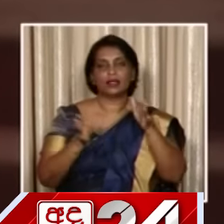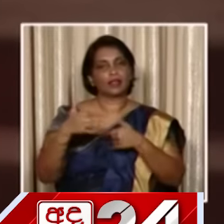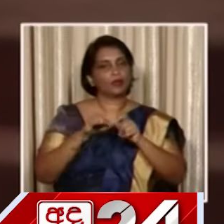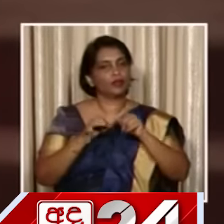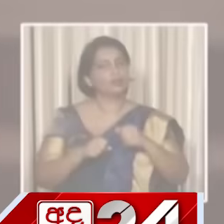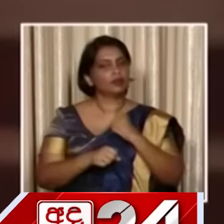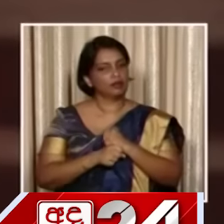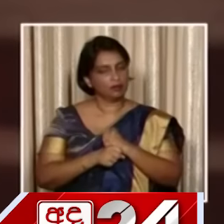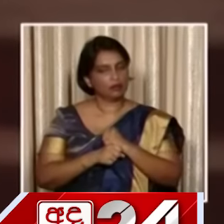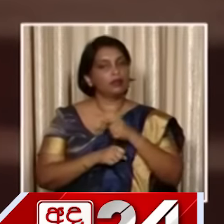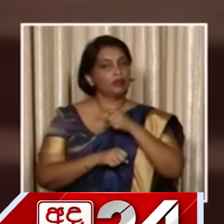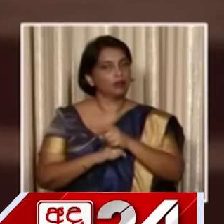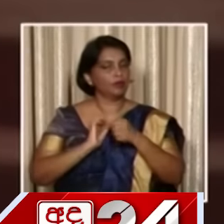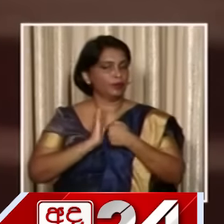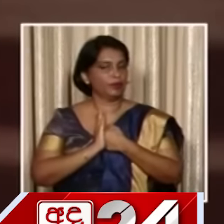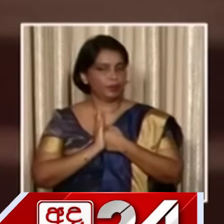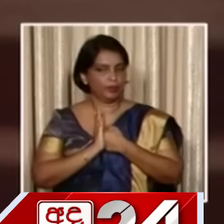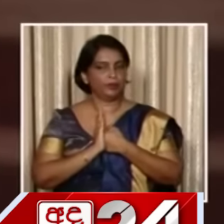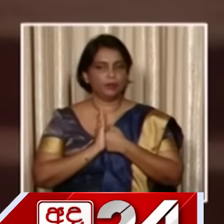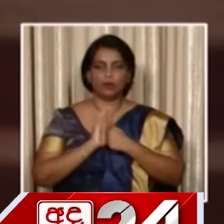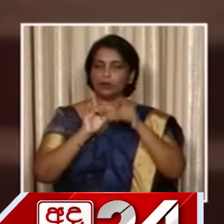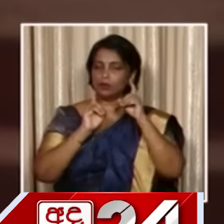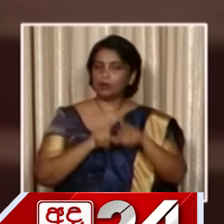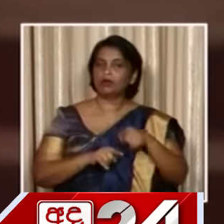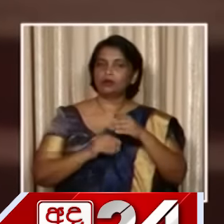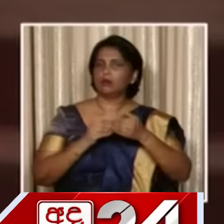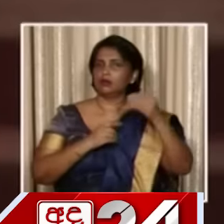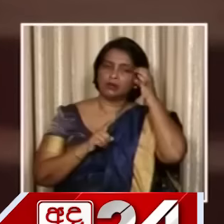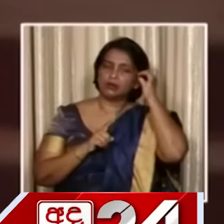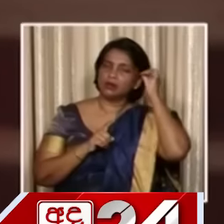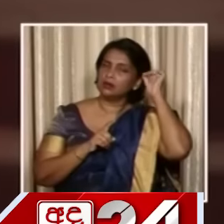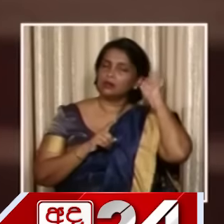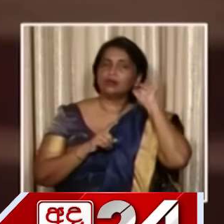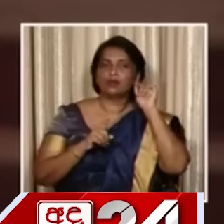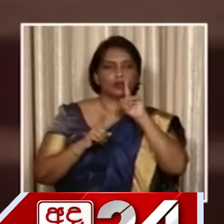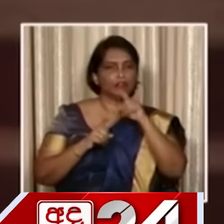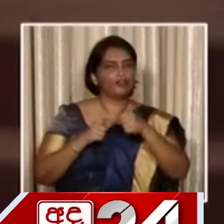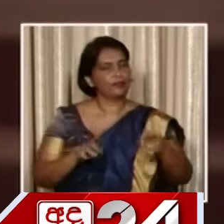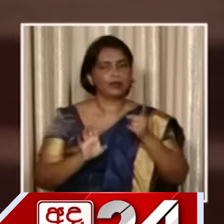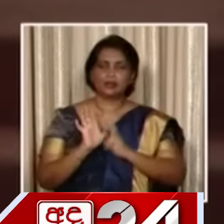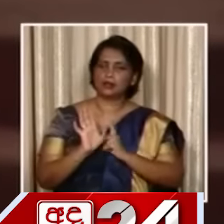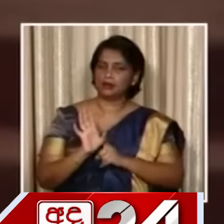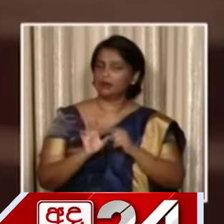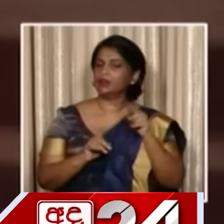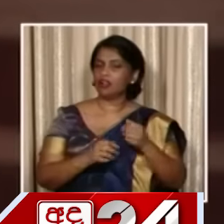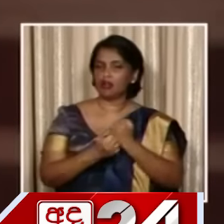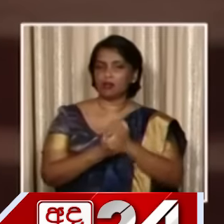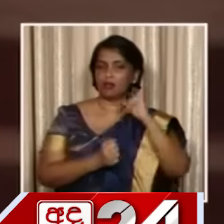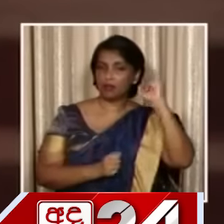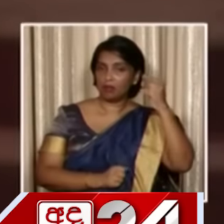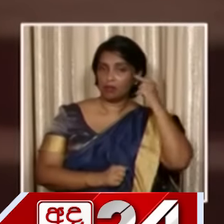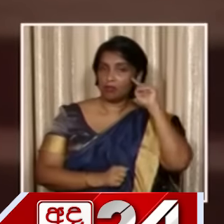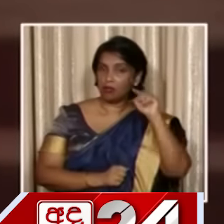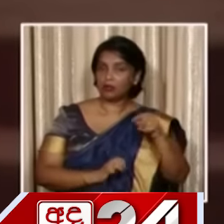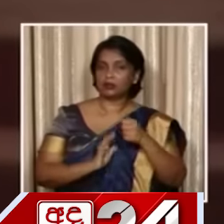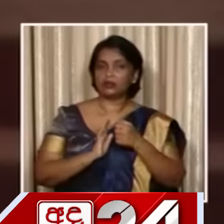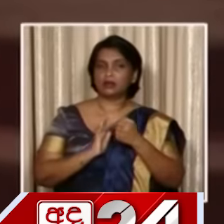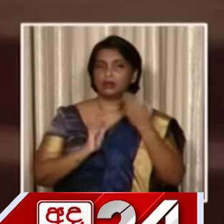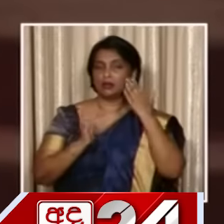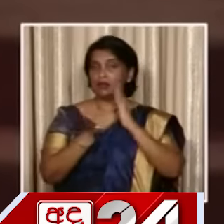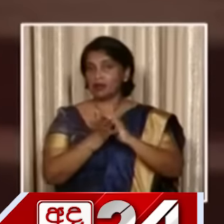මණ්ඩලයත් රජයත් ඒකට ගරු කරනවා. ඒ නිසා එක්තන එහාට කතා කරන්න දෙයක් නැහැ. විපක්ෂයේ හැමදාම මේ පොලිස්පතිවරයා යුක්තිය